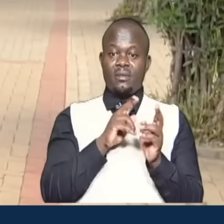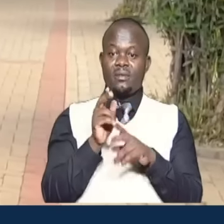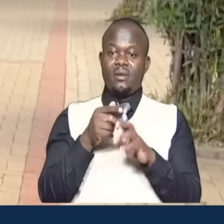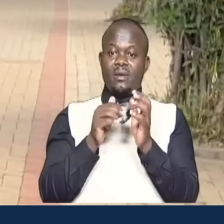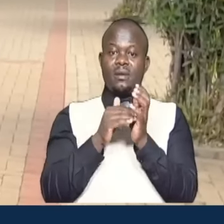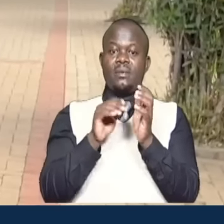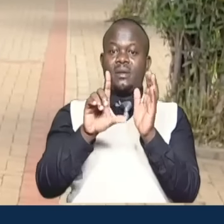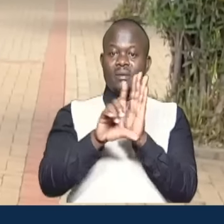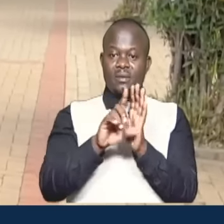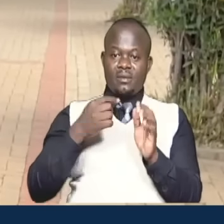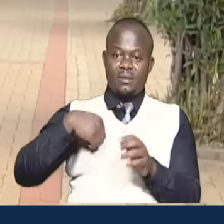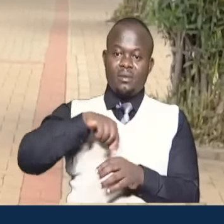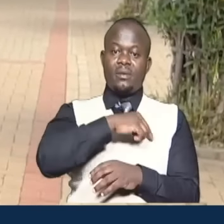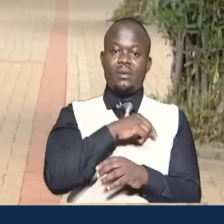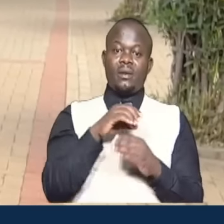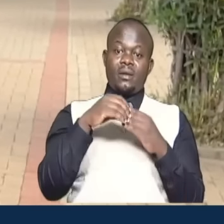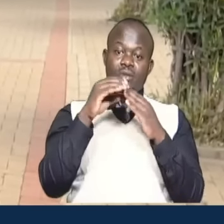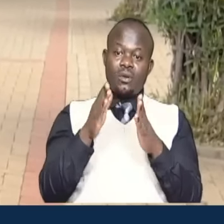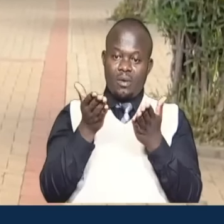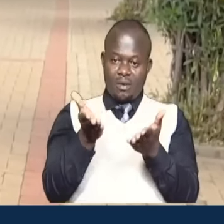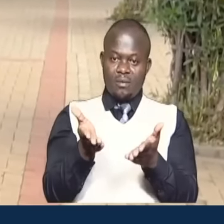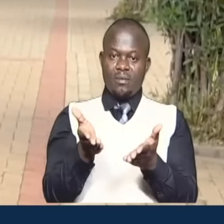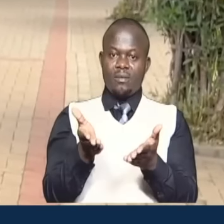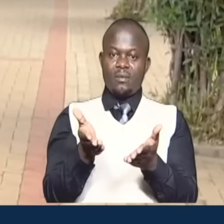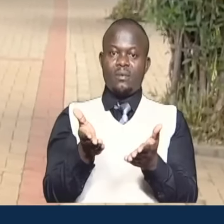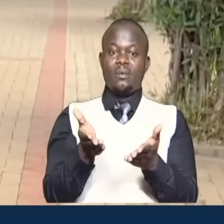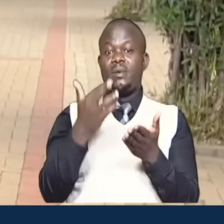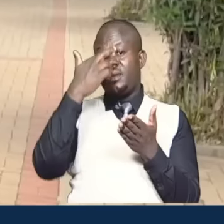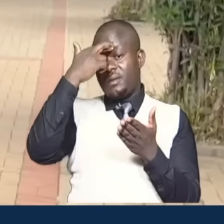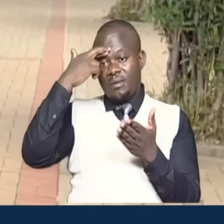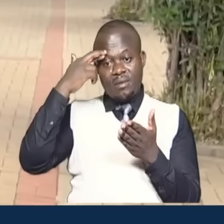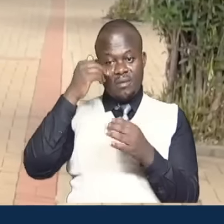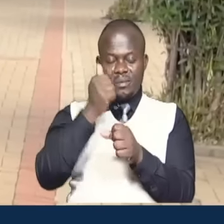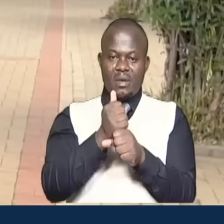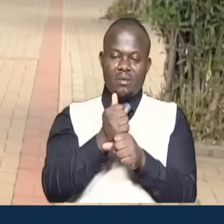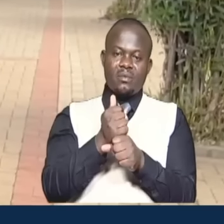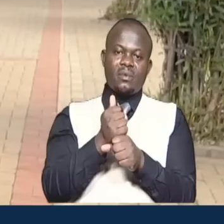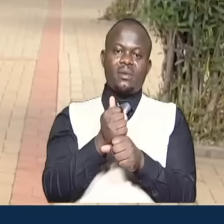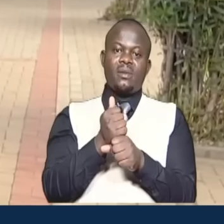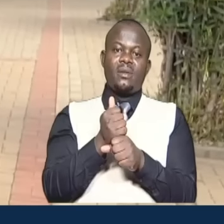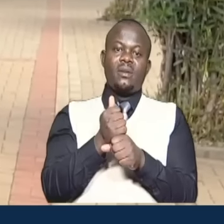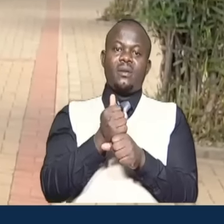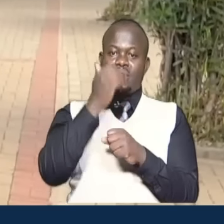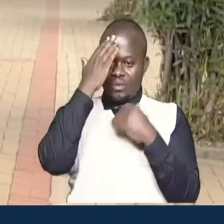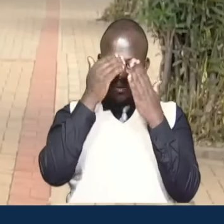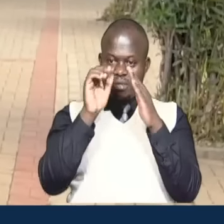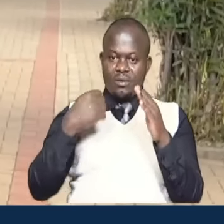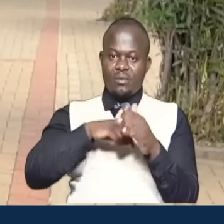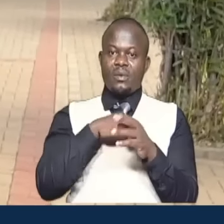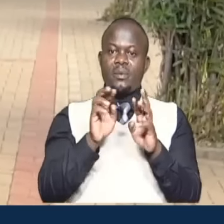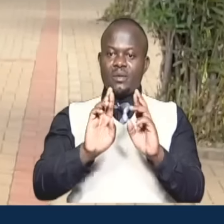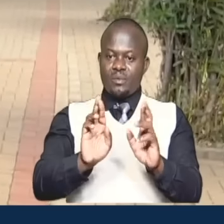n'amategeko yacu atugenga hano, niyo mpamvu yakozwe kugira ngo twitegure